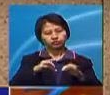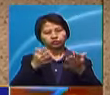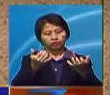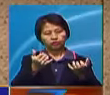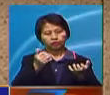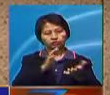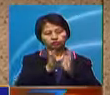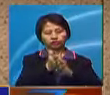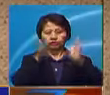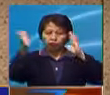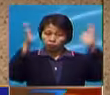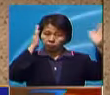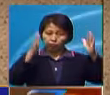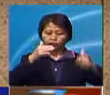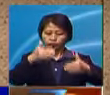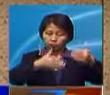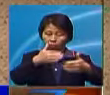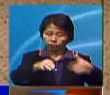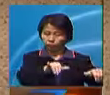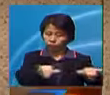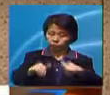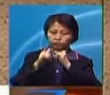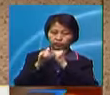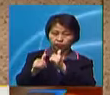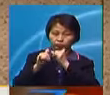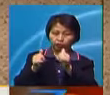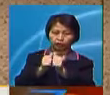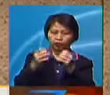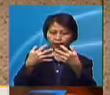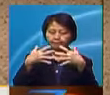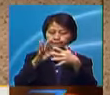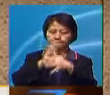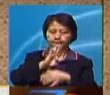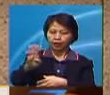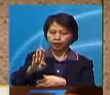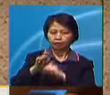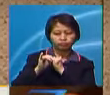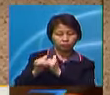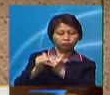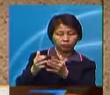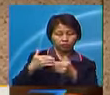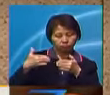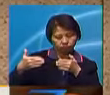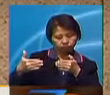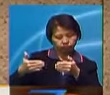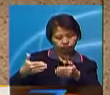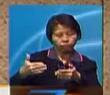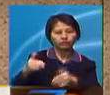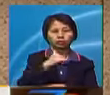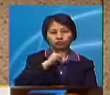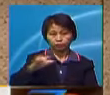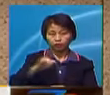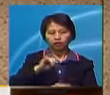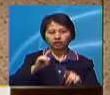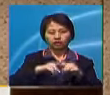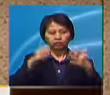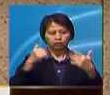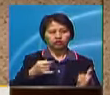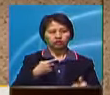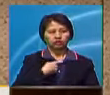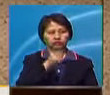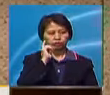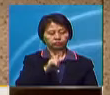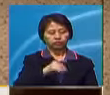menjadi negara yang tanding dengan negara barat lain, maknanya kita dalam keadaan transisi sekarang ni, transition punya period, maknanya